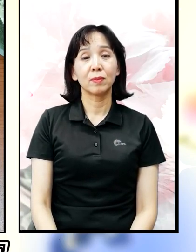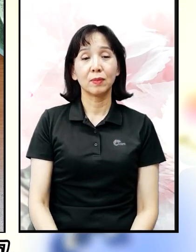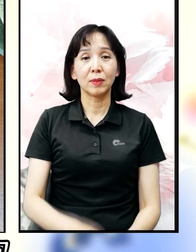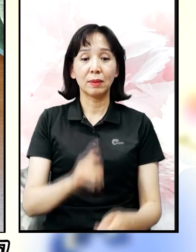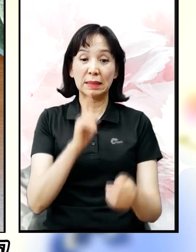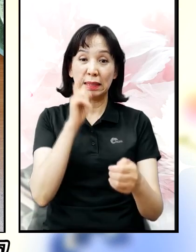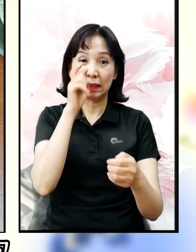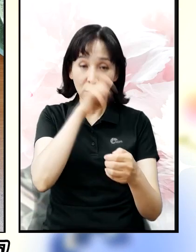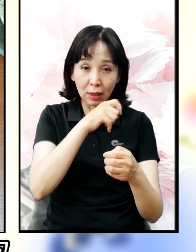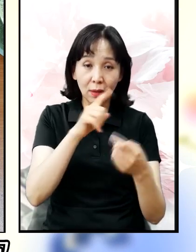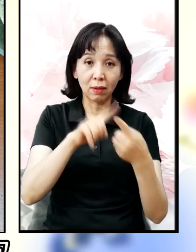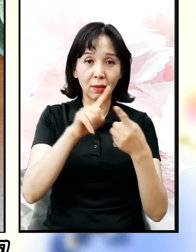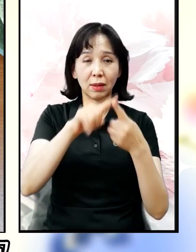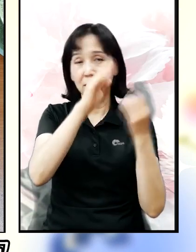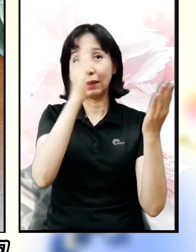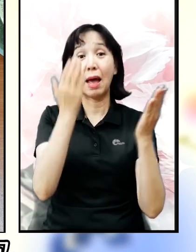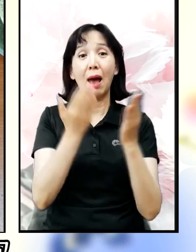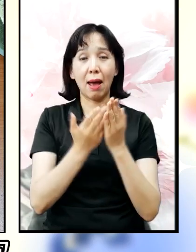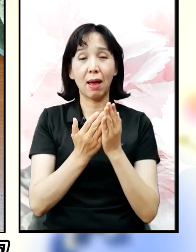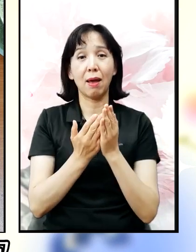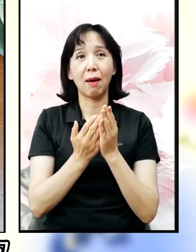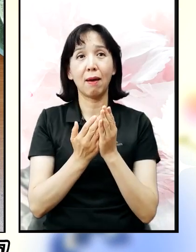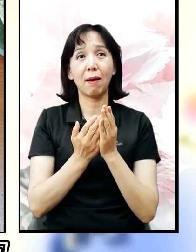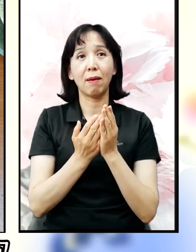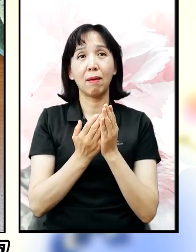그러면은 올도 안 풀리고,